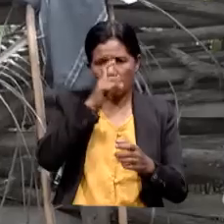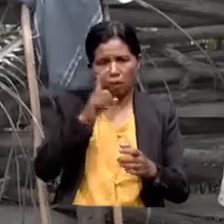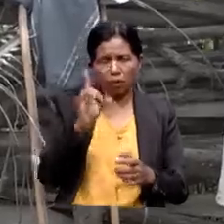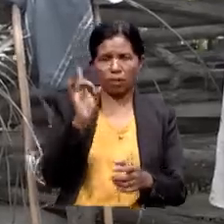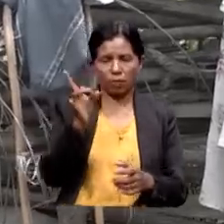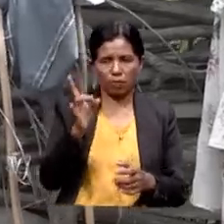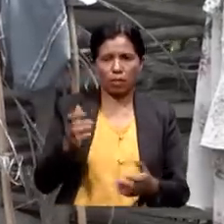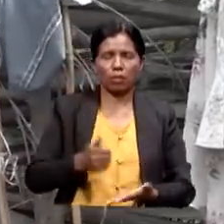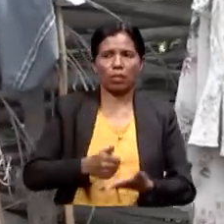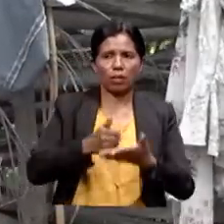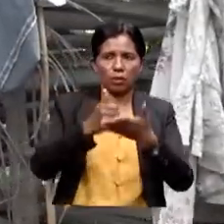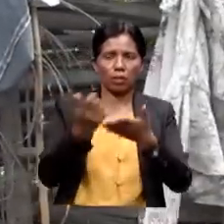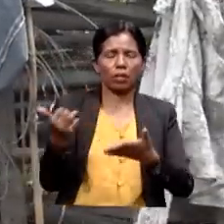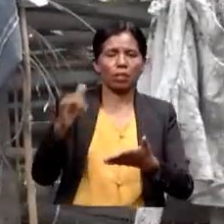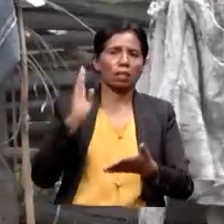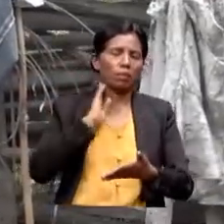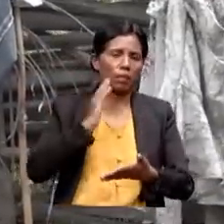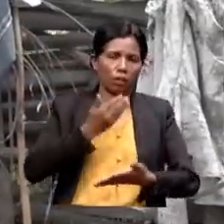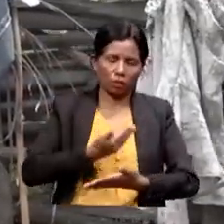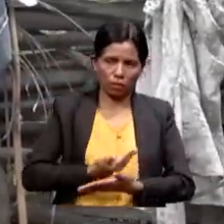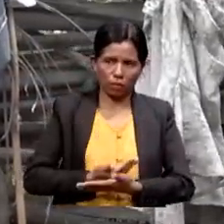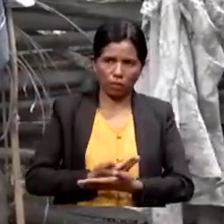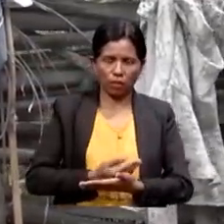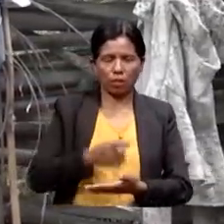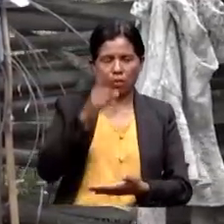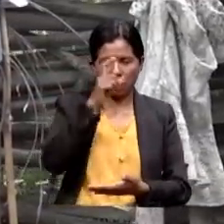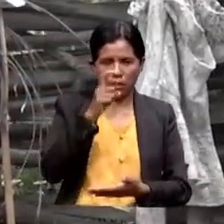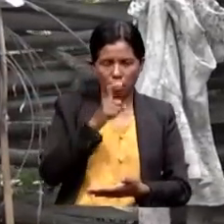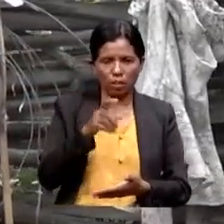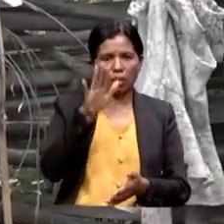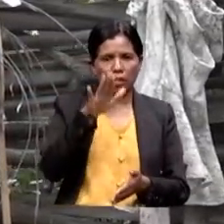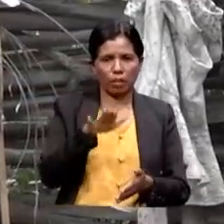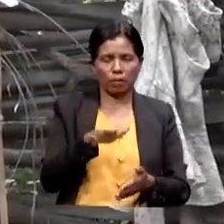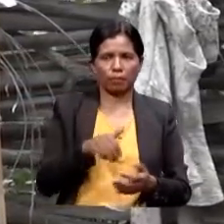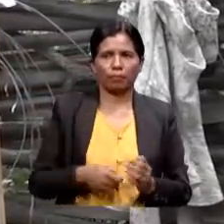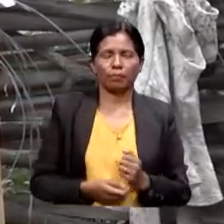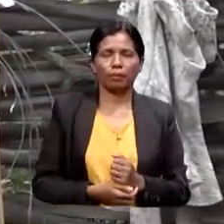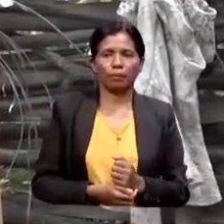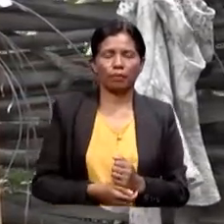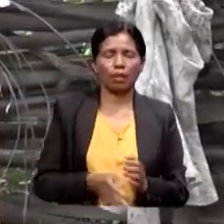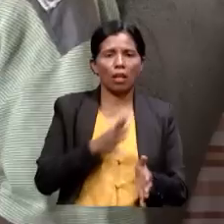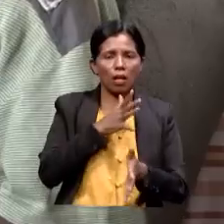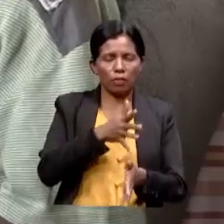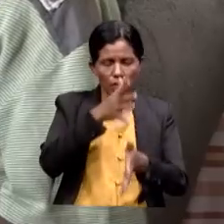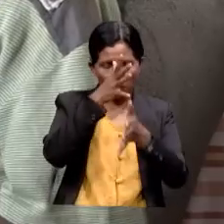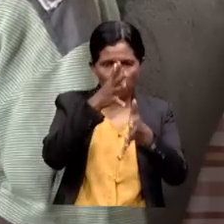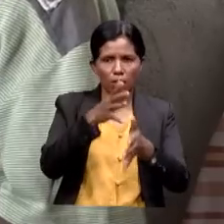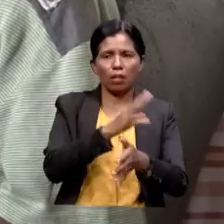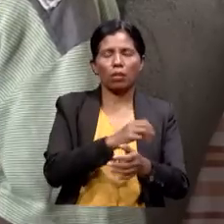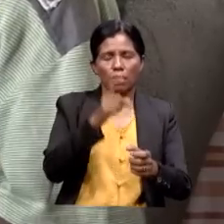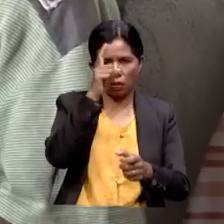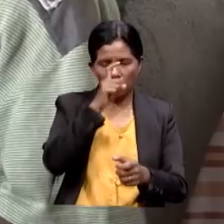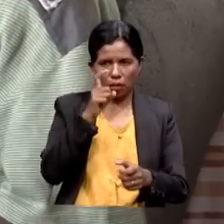ato sustenta sirne beuang ne be ho ota seki ik. Avo Benjamin ataide ho